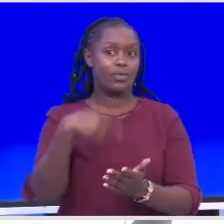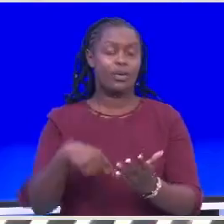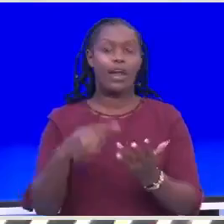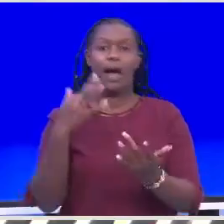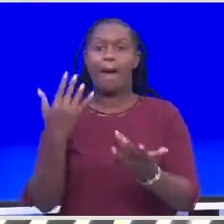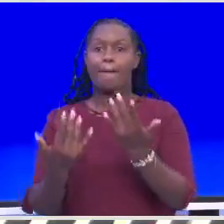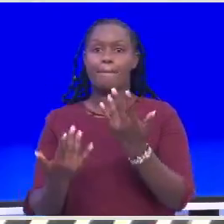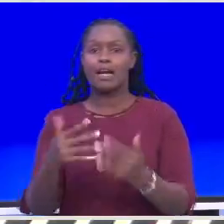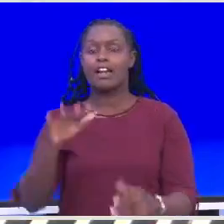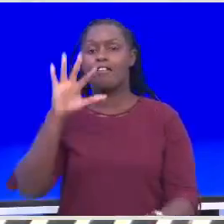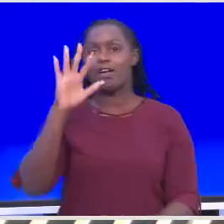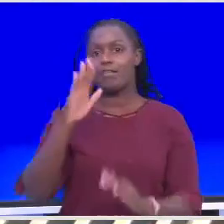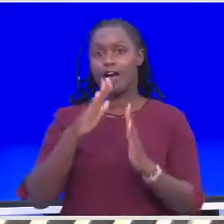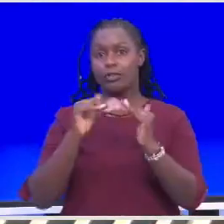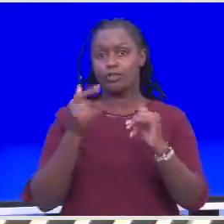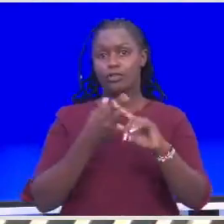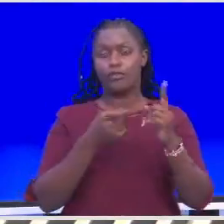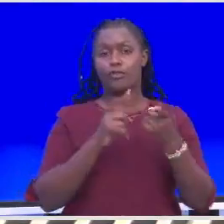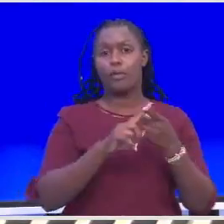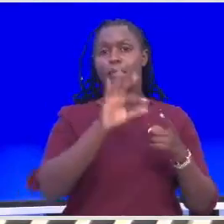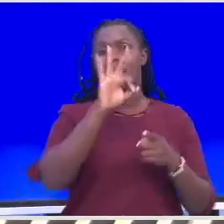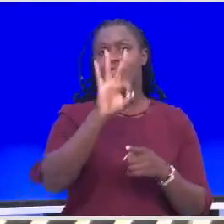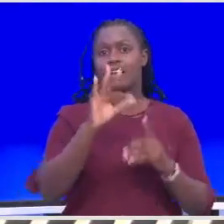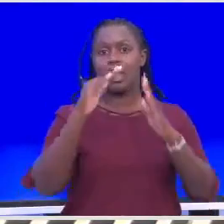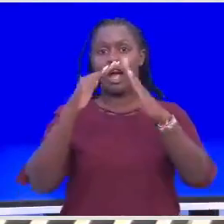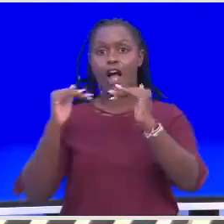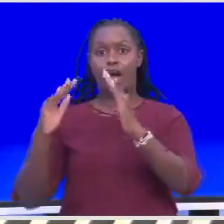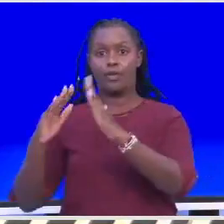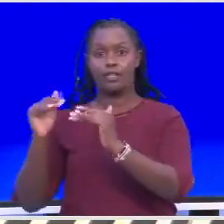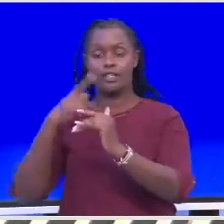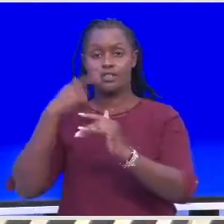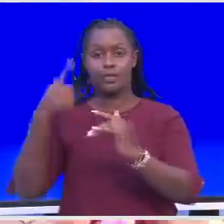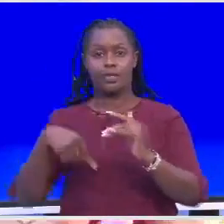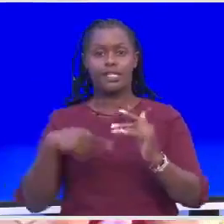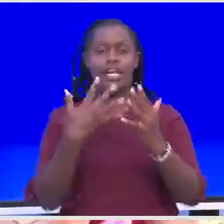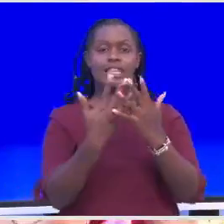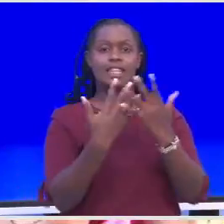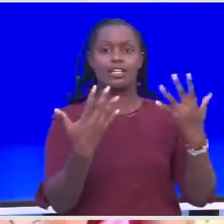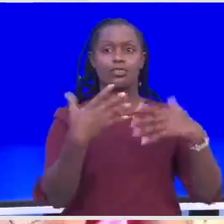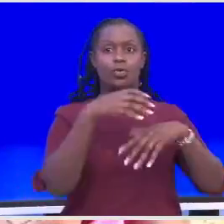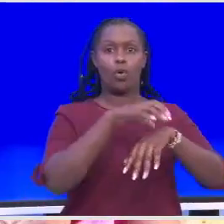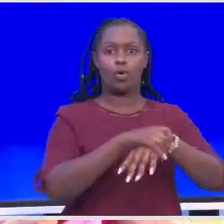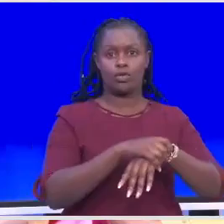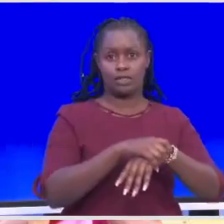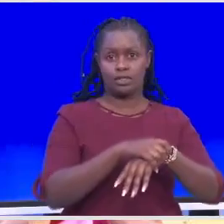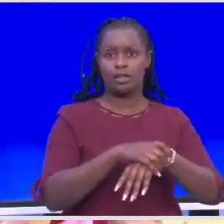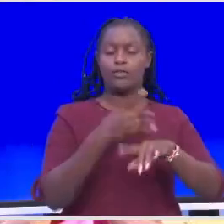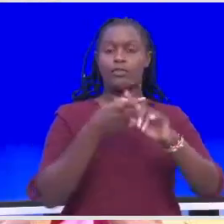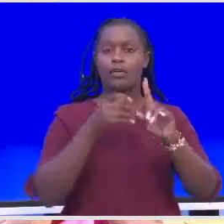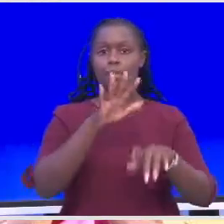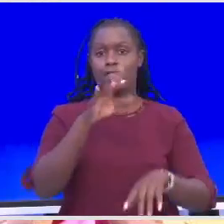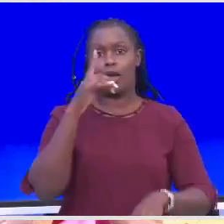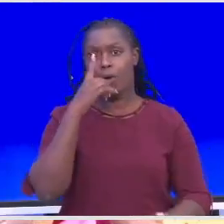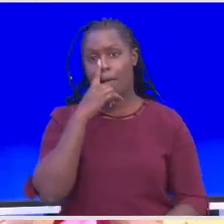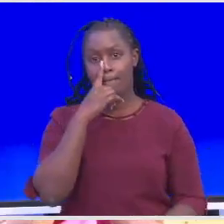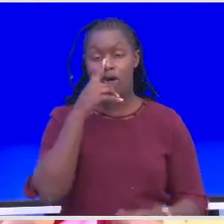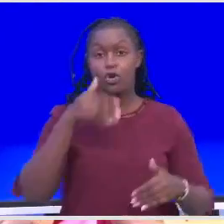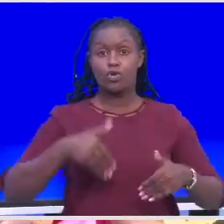boma tatu baada ya mali inayokisiwa kuwa ya wizi kupatikana mapema leo. Vijana pia walianza kutoa vitisho